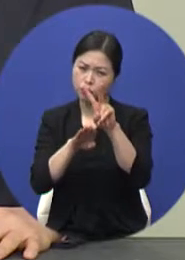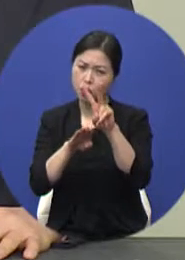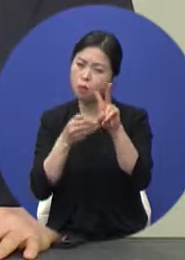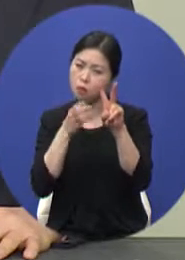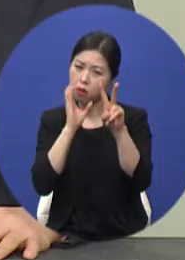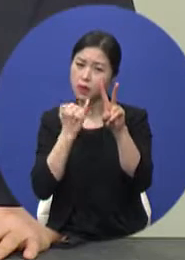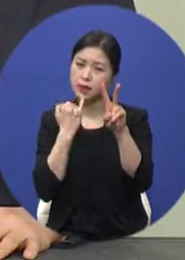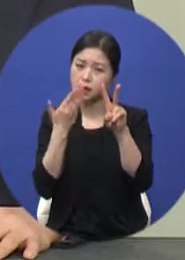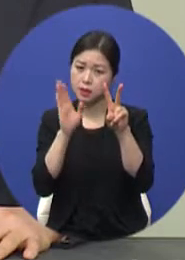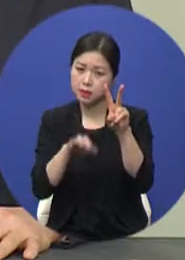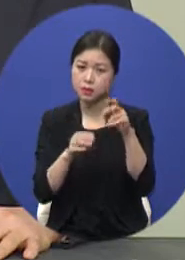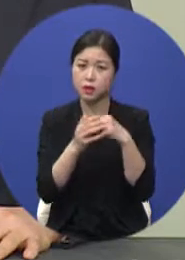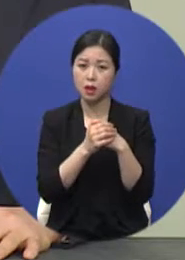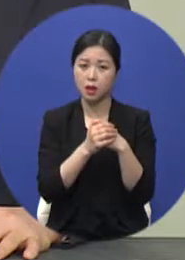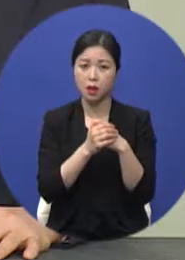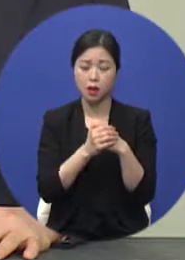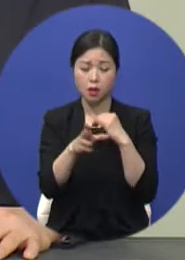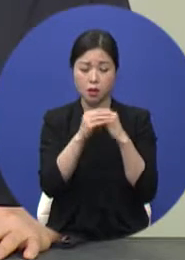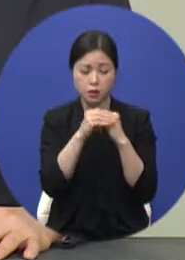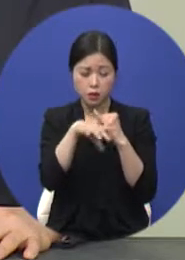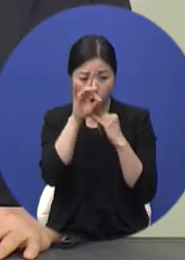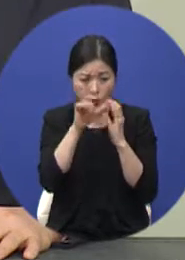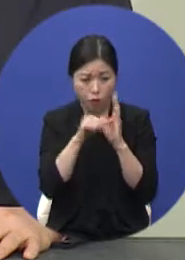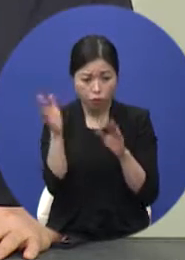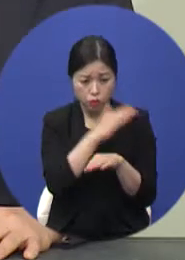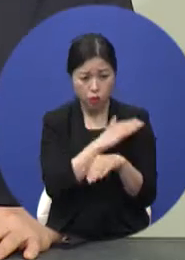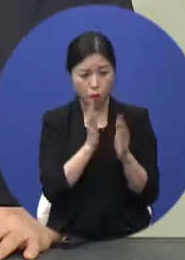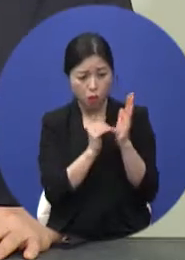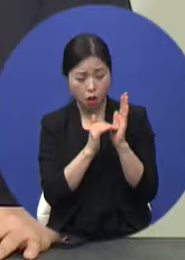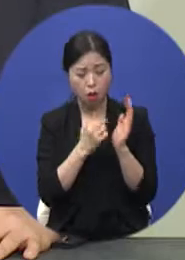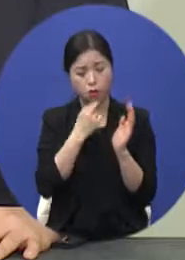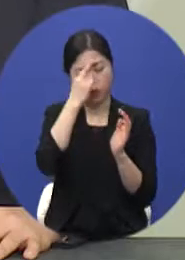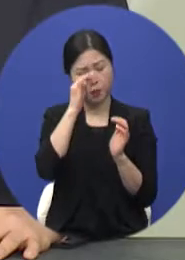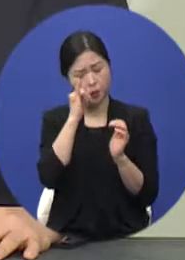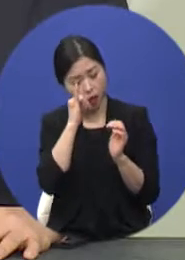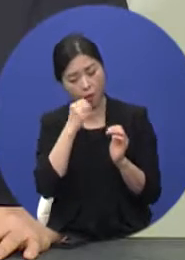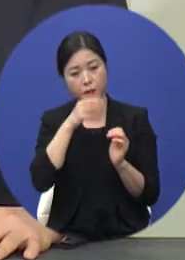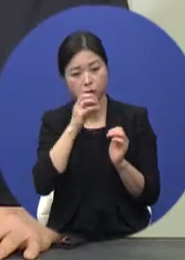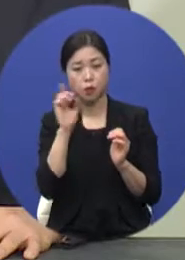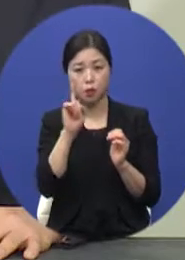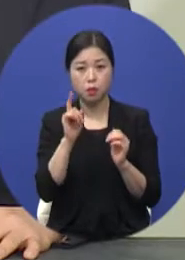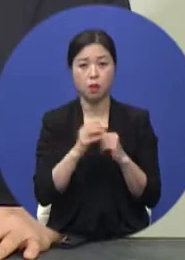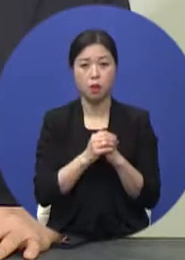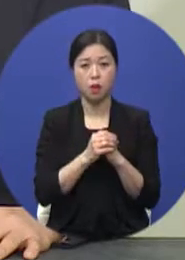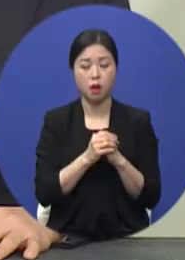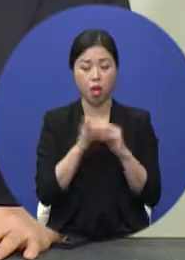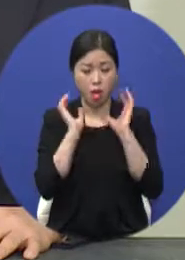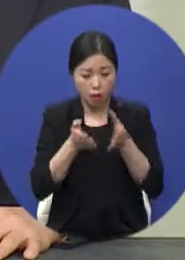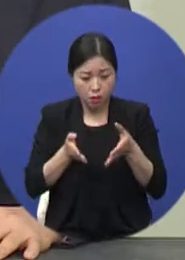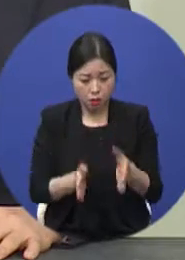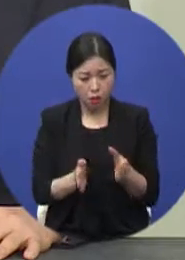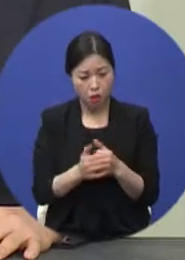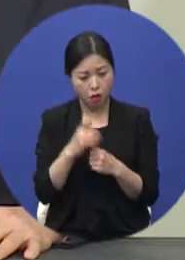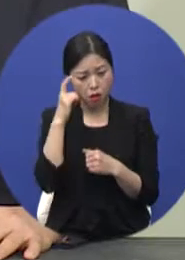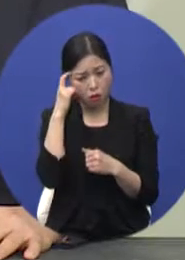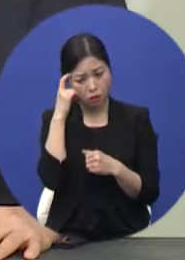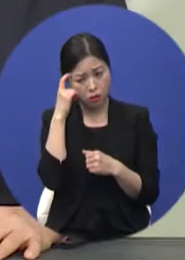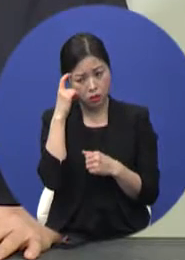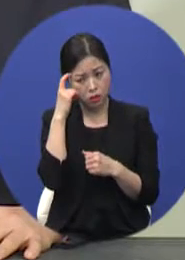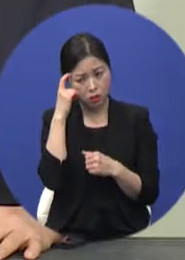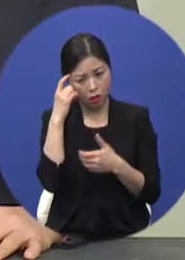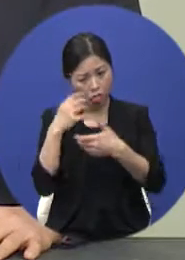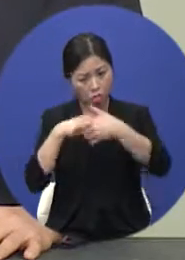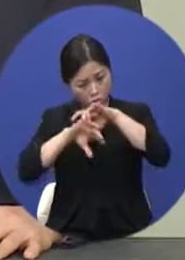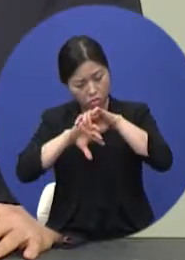알코올 중독에 빠져서 술을 계속 몰래 몰래 마신다고 했을 때는 가장 심각한 문제가 정신 박약화가 나타나요. 그러니까 이 뇌가 이제